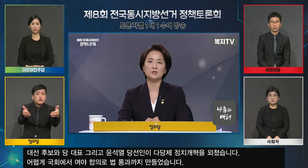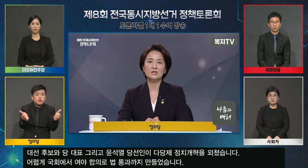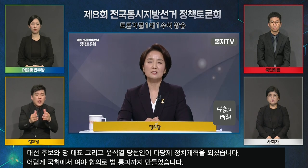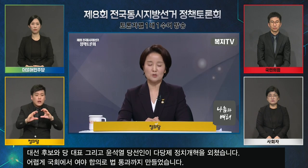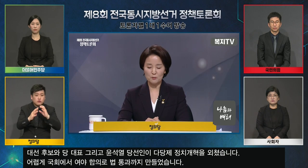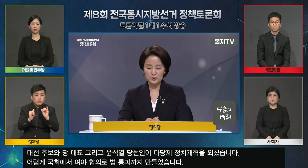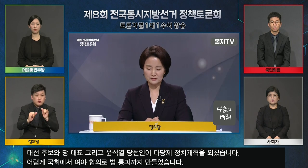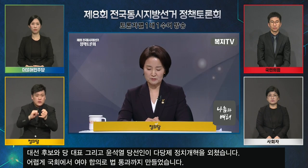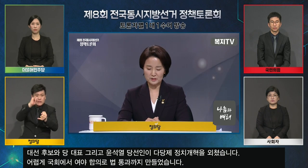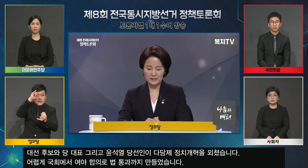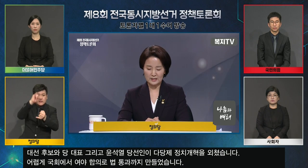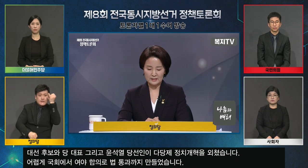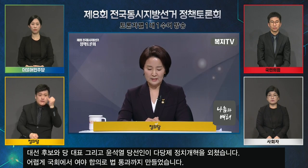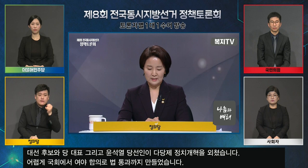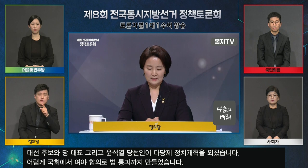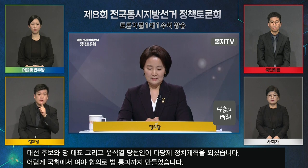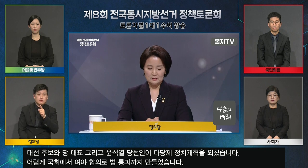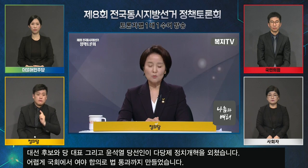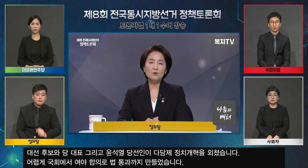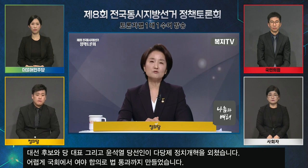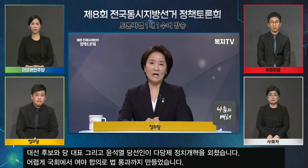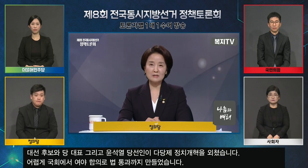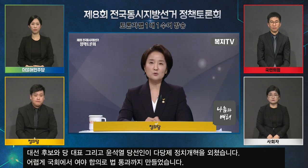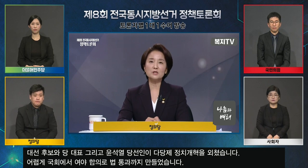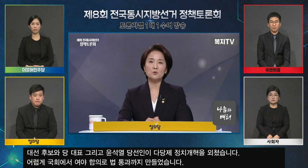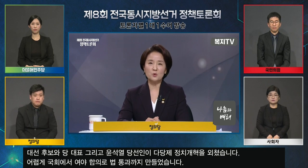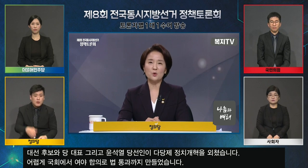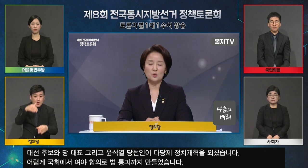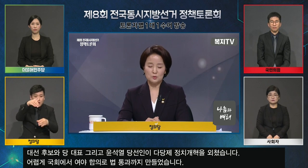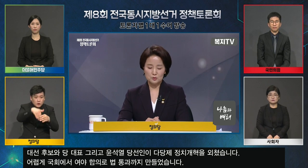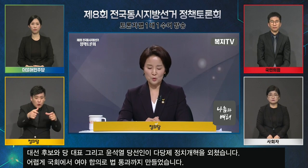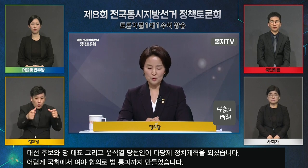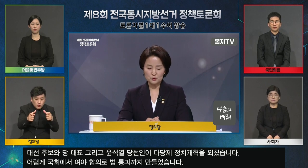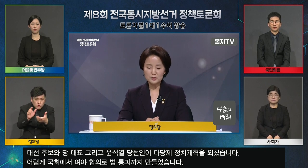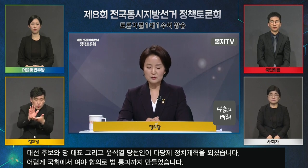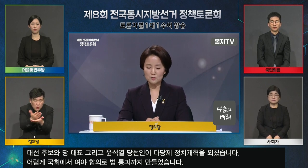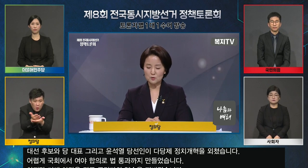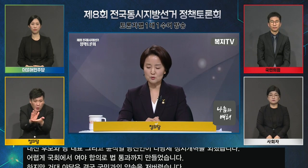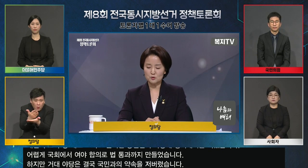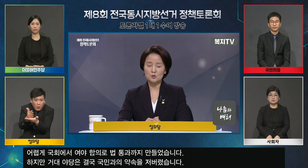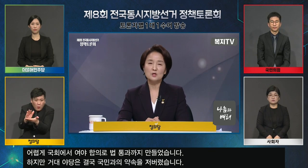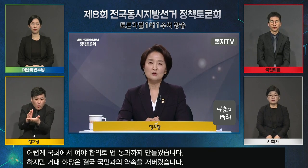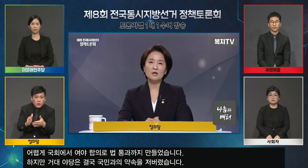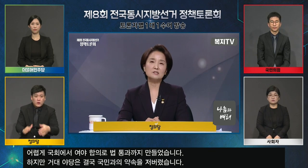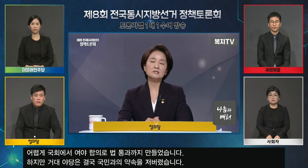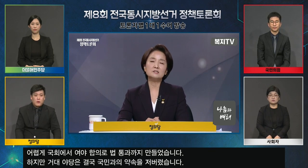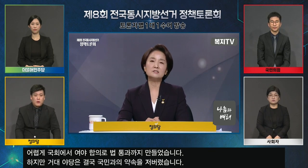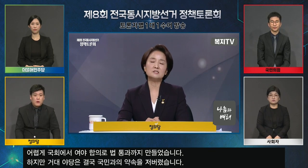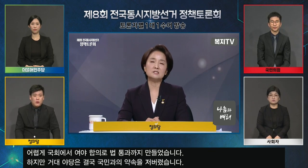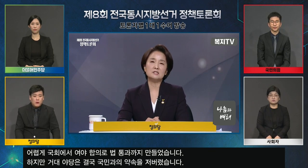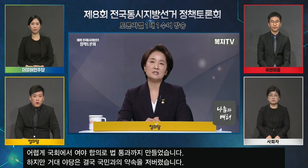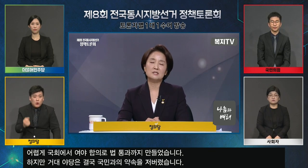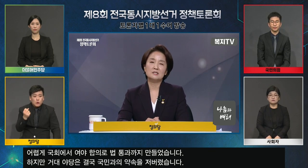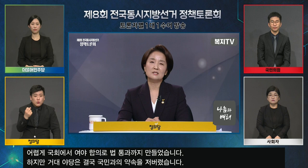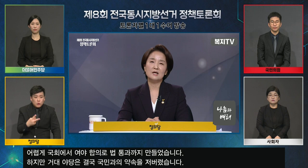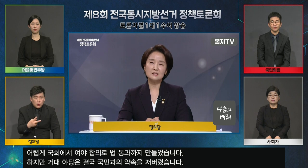약속을 저버렸습니다. 선거구 다 쪼개놓고 또 중대선거구 확대